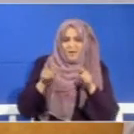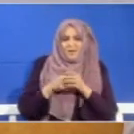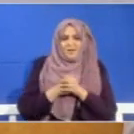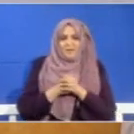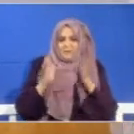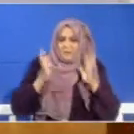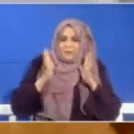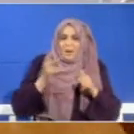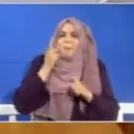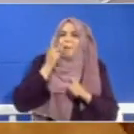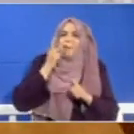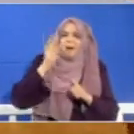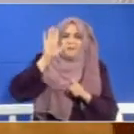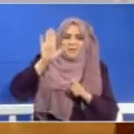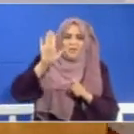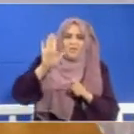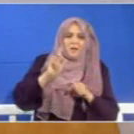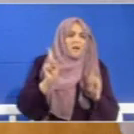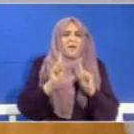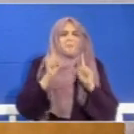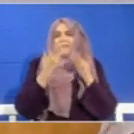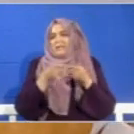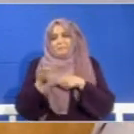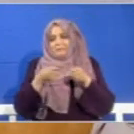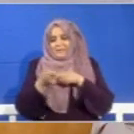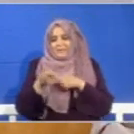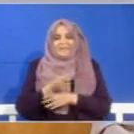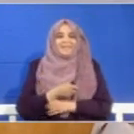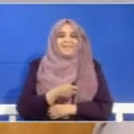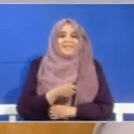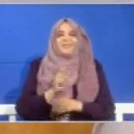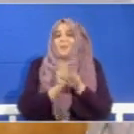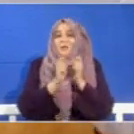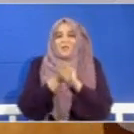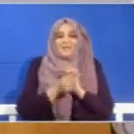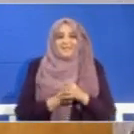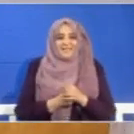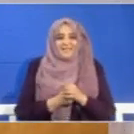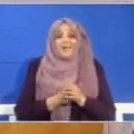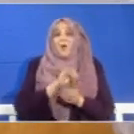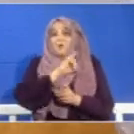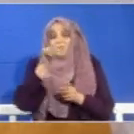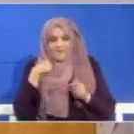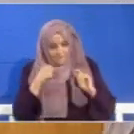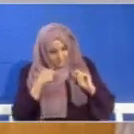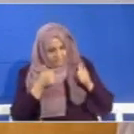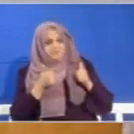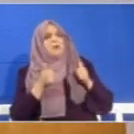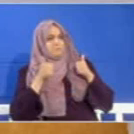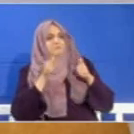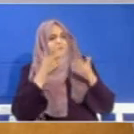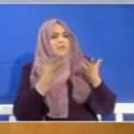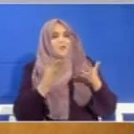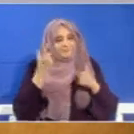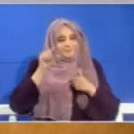غير منسجمين أبي أنتظر أنتظر لا لا لا لا, لا هذا غير غير, غير حتى تلقى انسجام تقول روح الآن